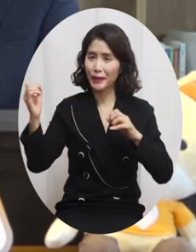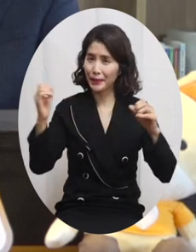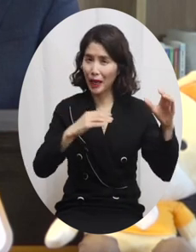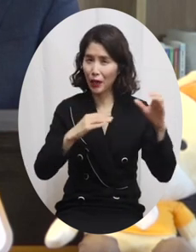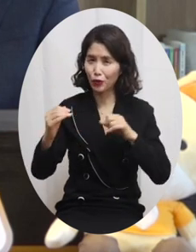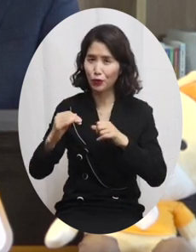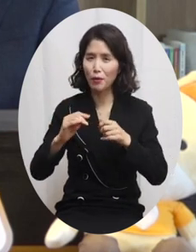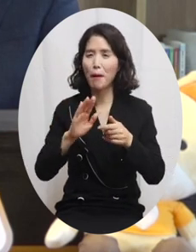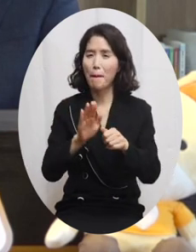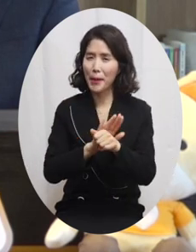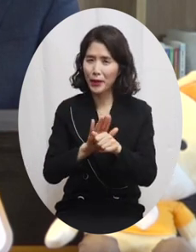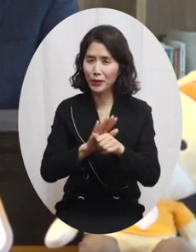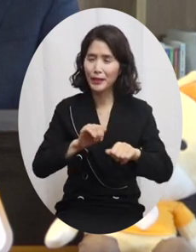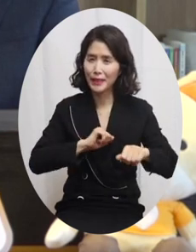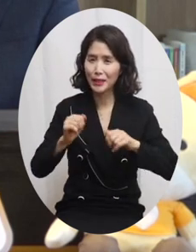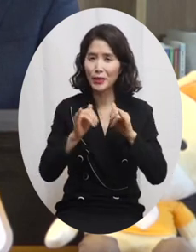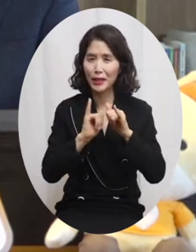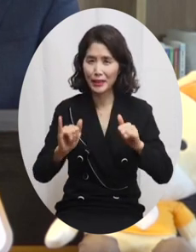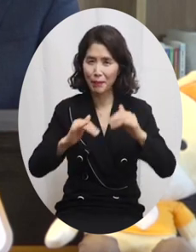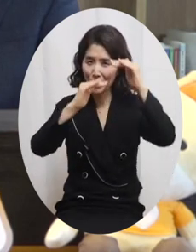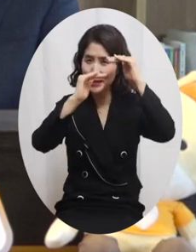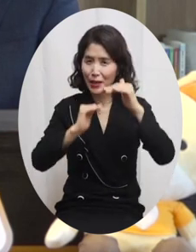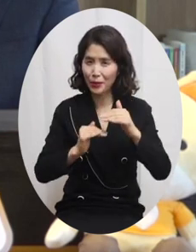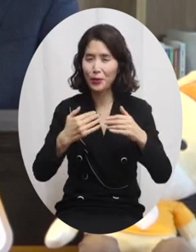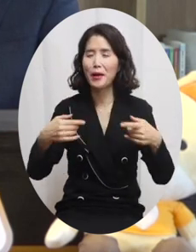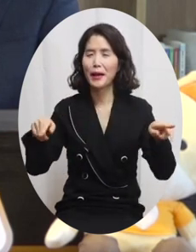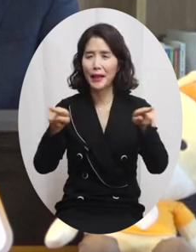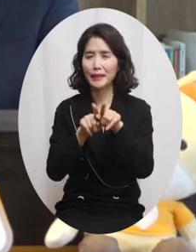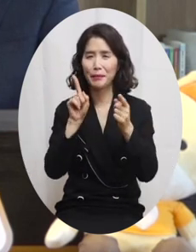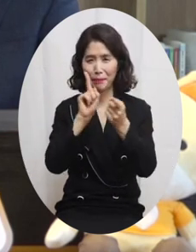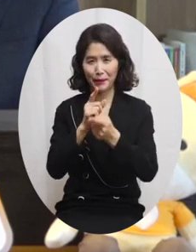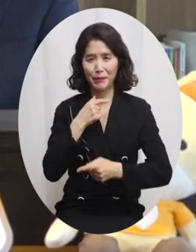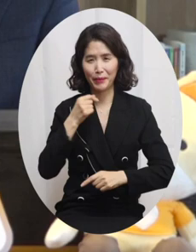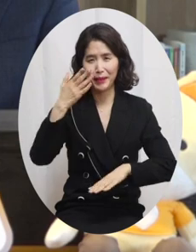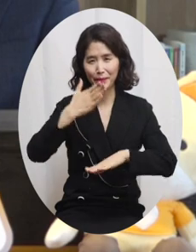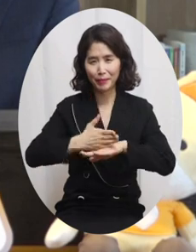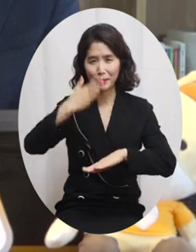많은 나눔과 배려를 실천하는 이야기들로 여러분